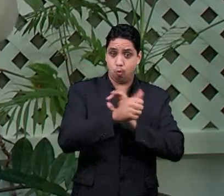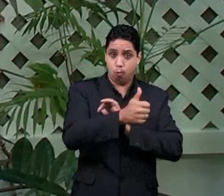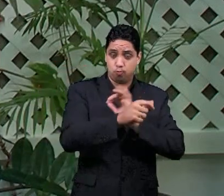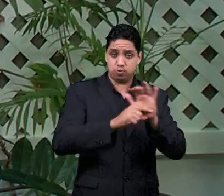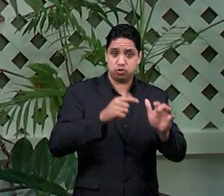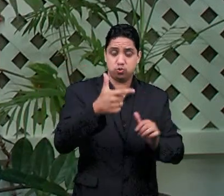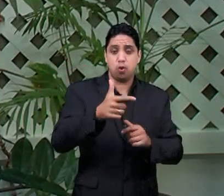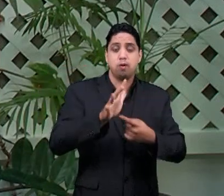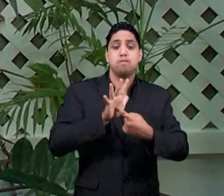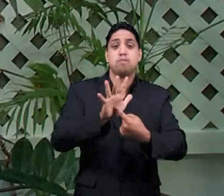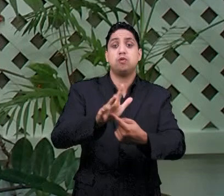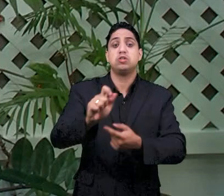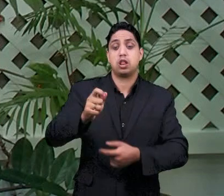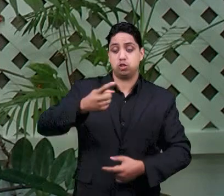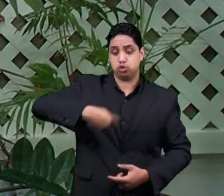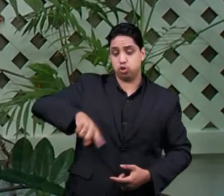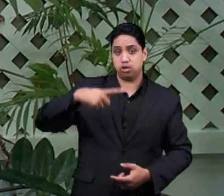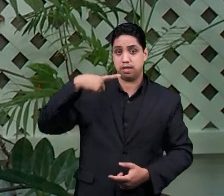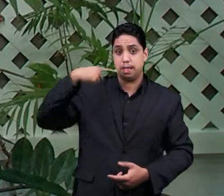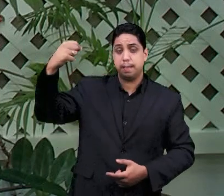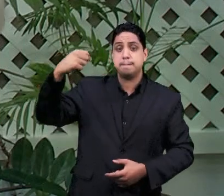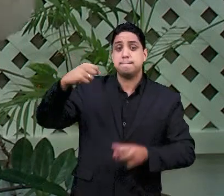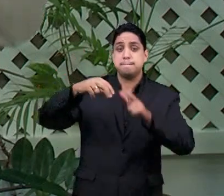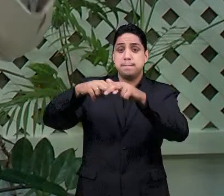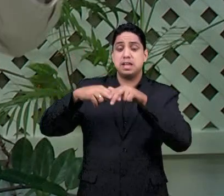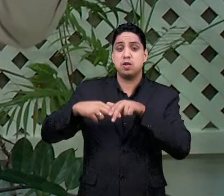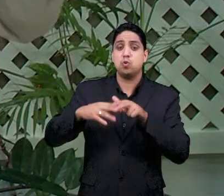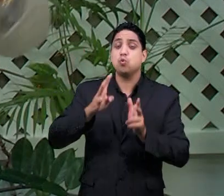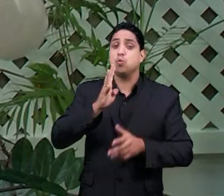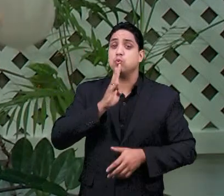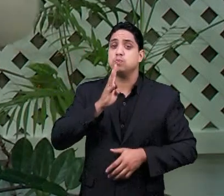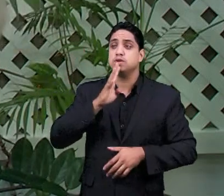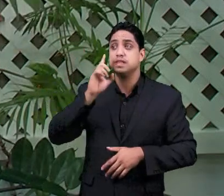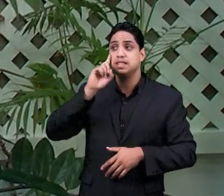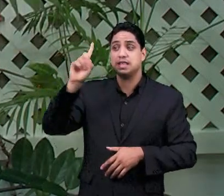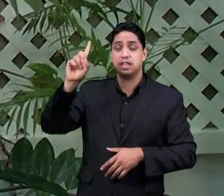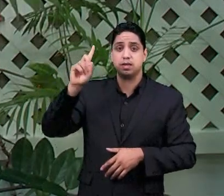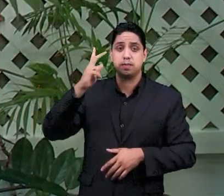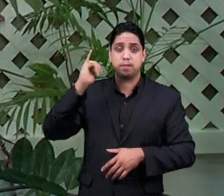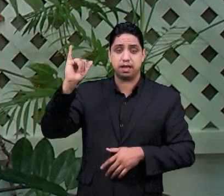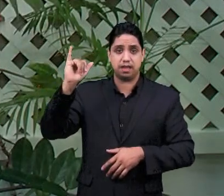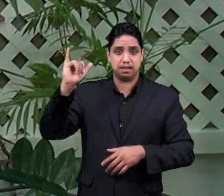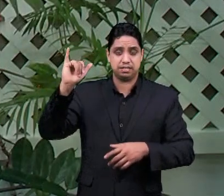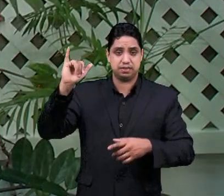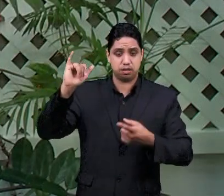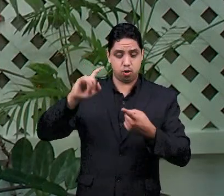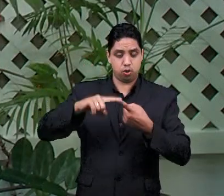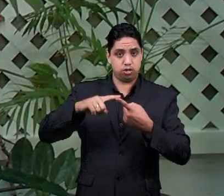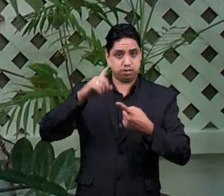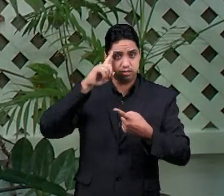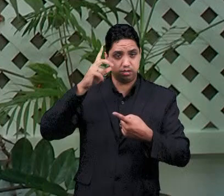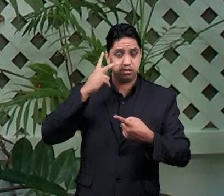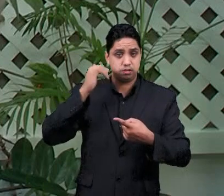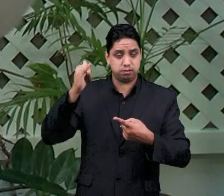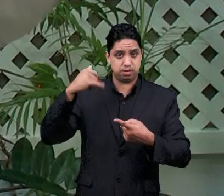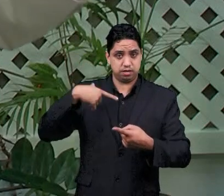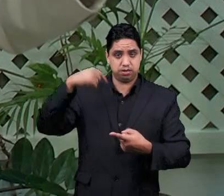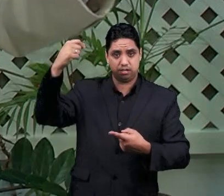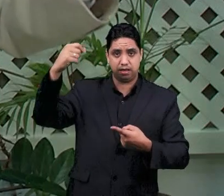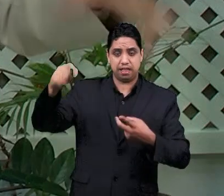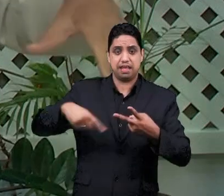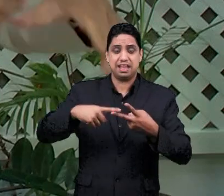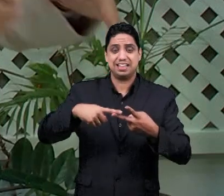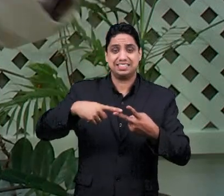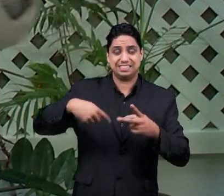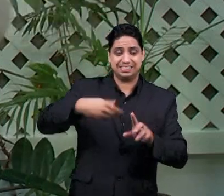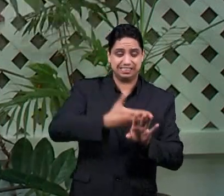2. Élu selon la préscience de Dieu Père. Donc, Dieu élit. En sanctification de l'Esprit. Donc,